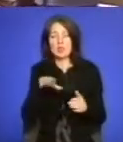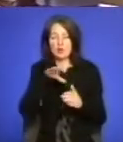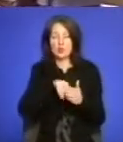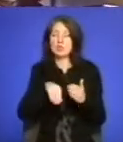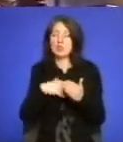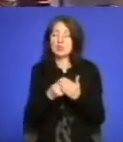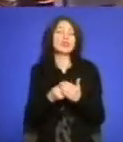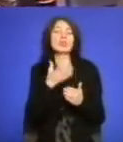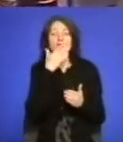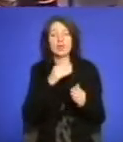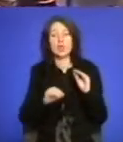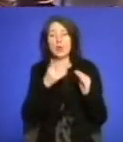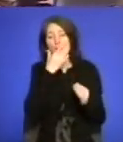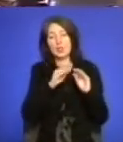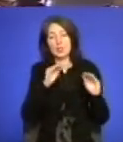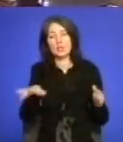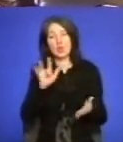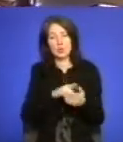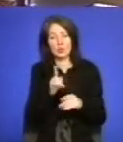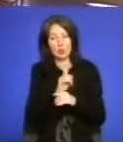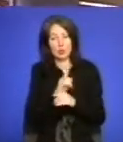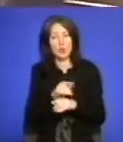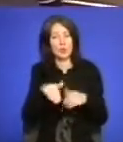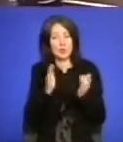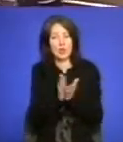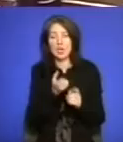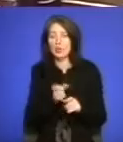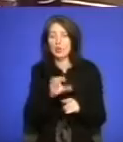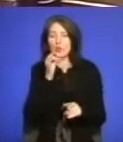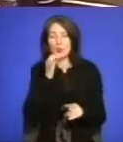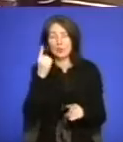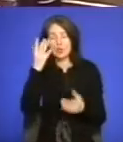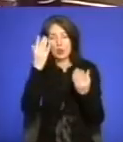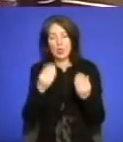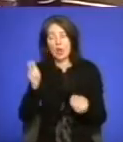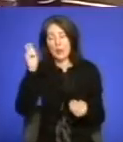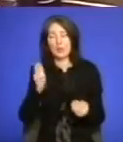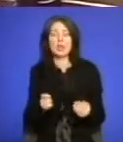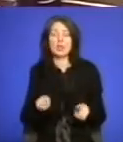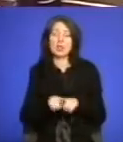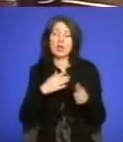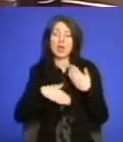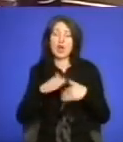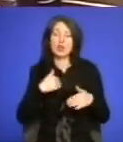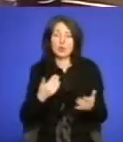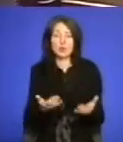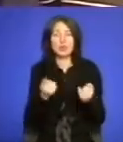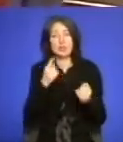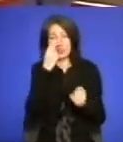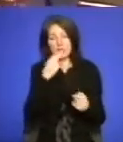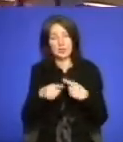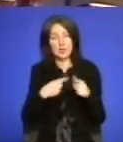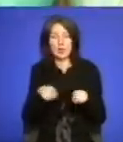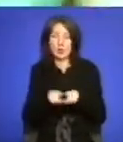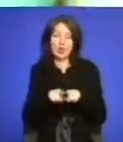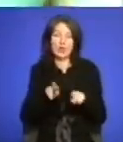в прикрашати місто Тернопіль взагалі дуже подобається якусь першого дня приїхала так радоме прийняли звикли ж ніби як